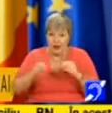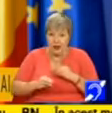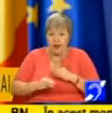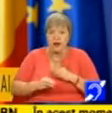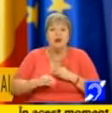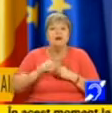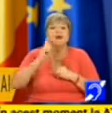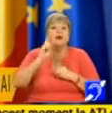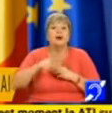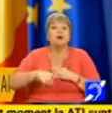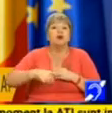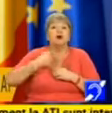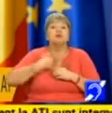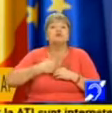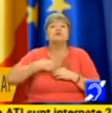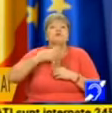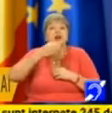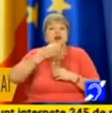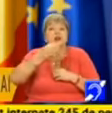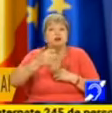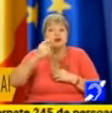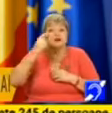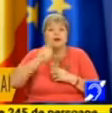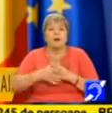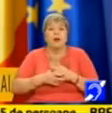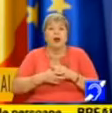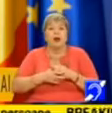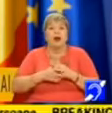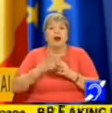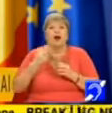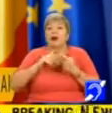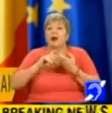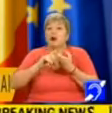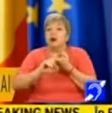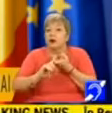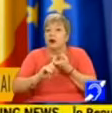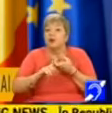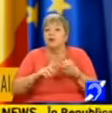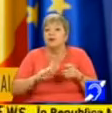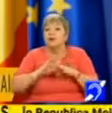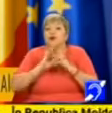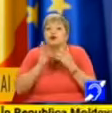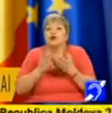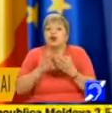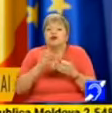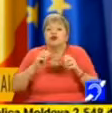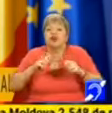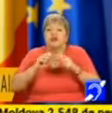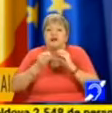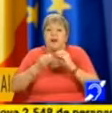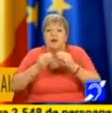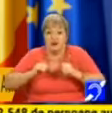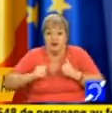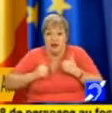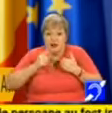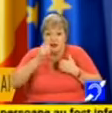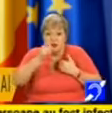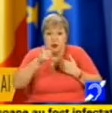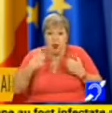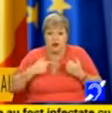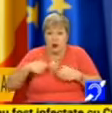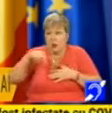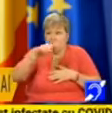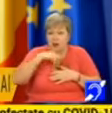mai responsabil în privința chestiunilor care îl privesc direct. Fiecare dintre noi